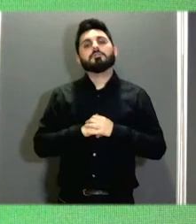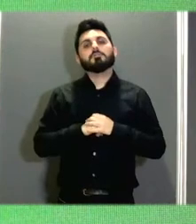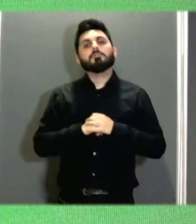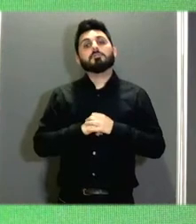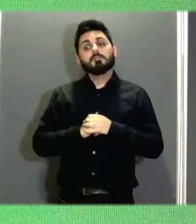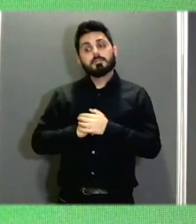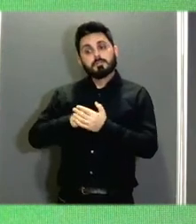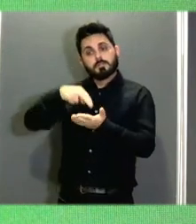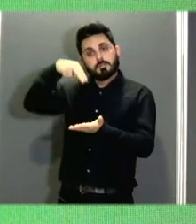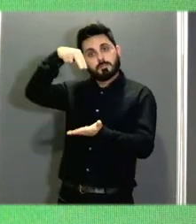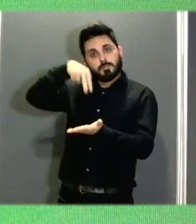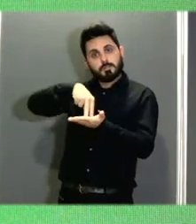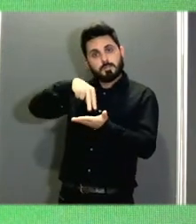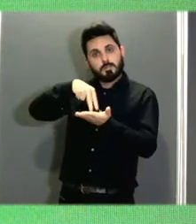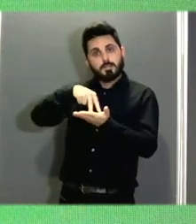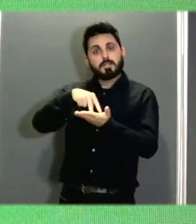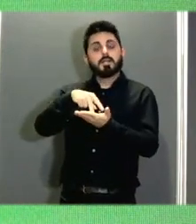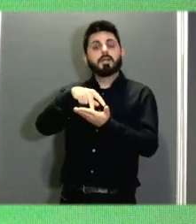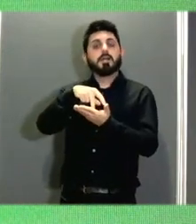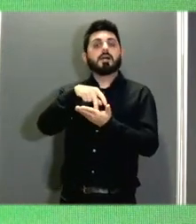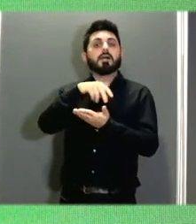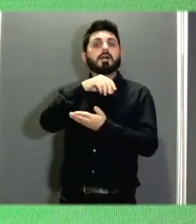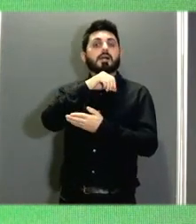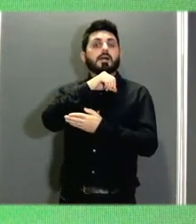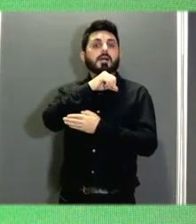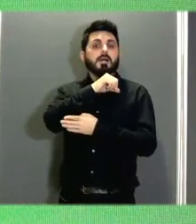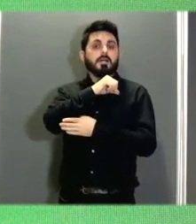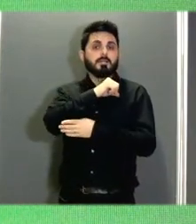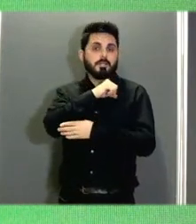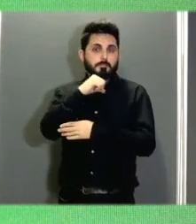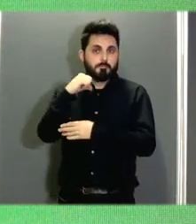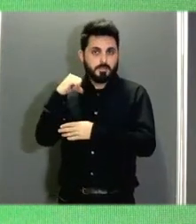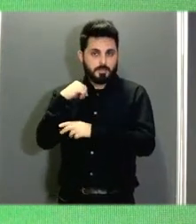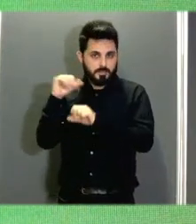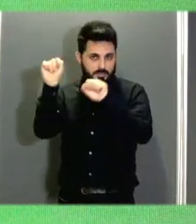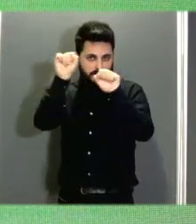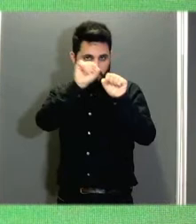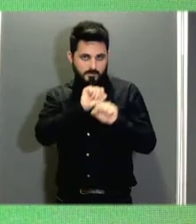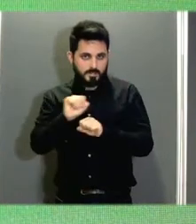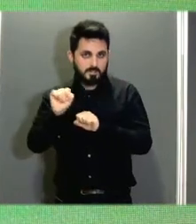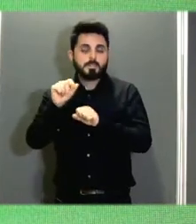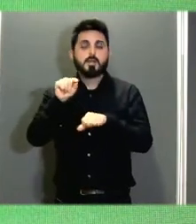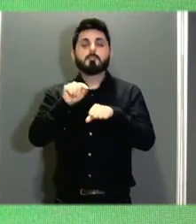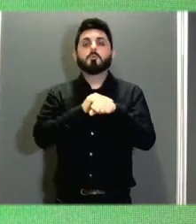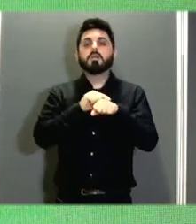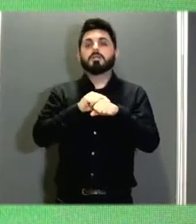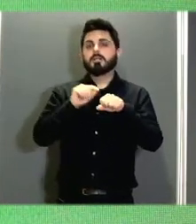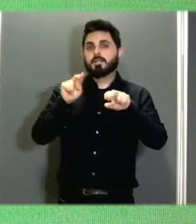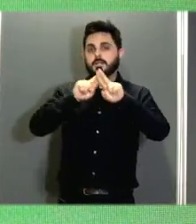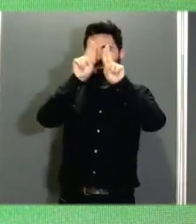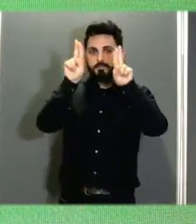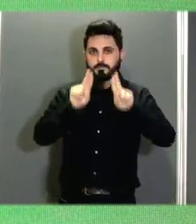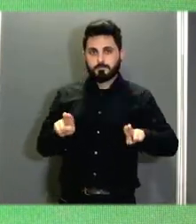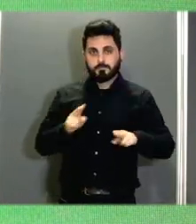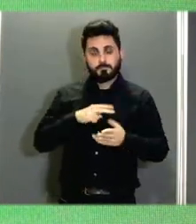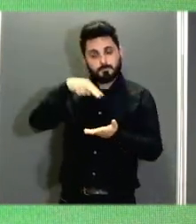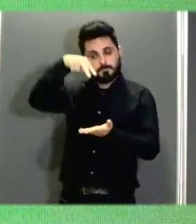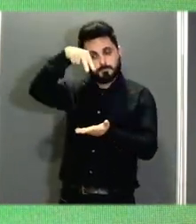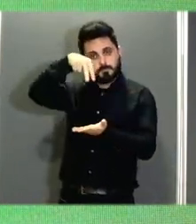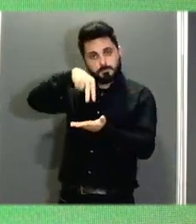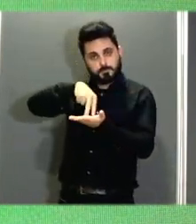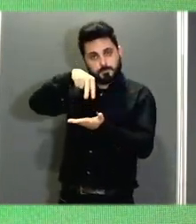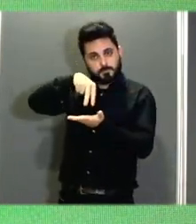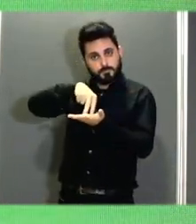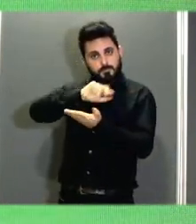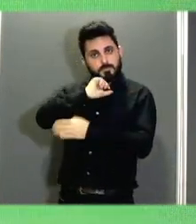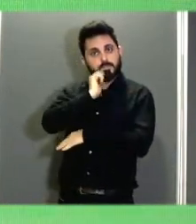Independència, Defensa i Política Internacional. Les conclusions ens les presentarà la relatora d'aquesta